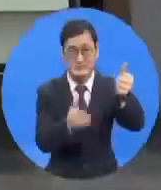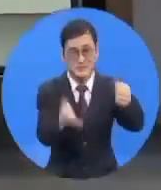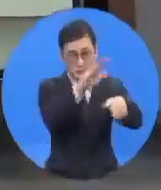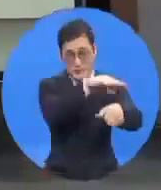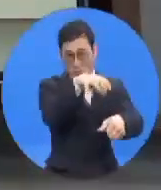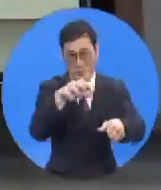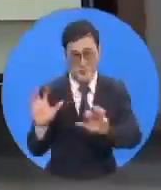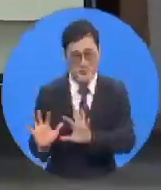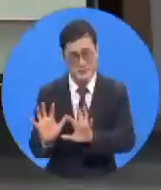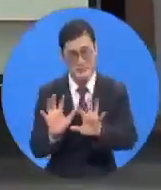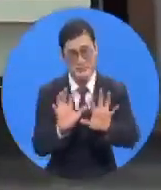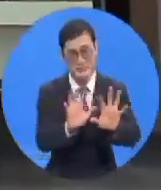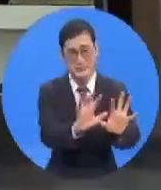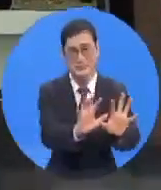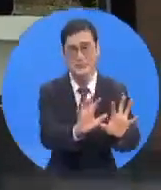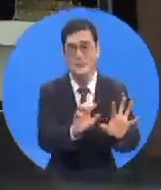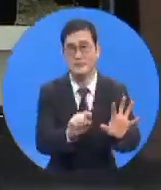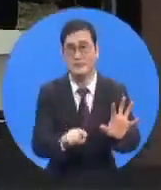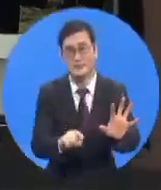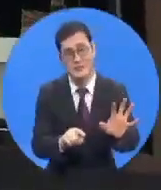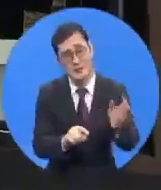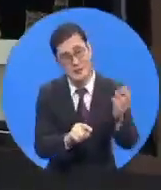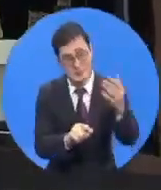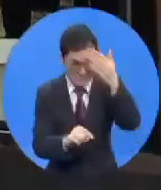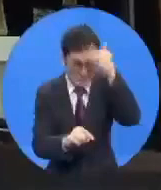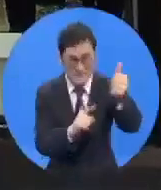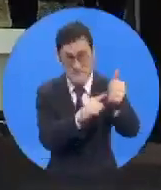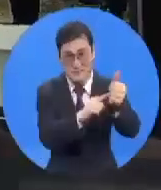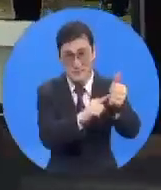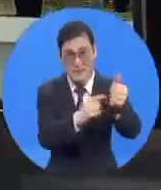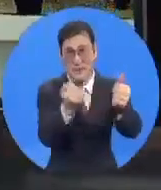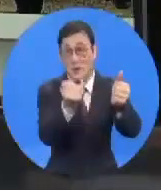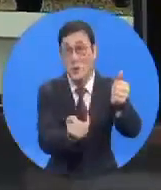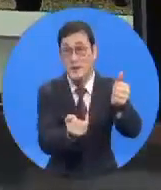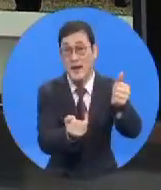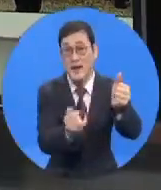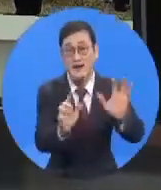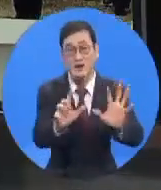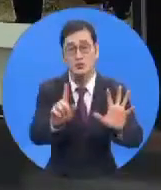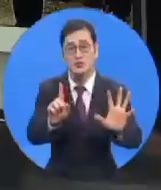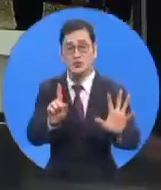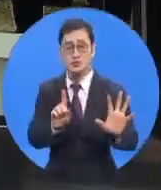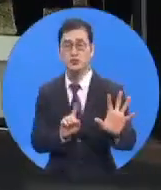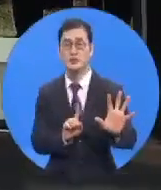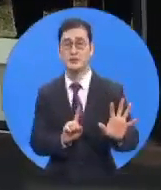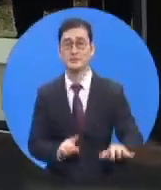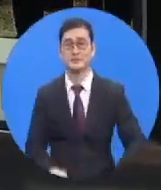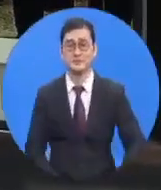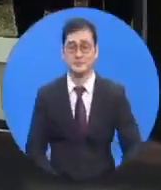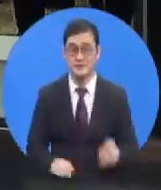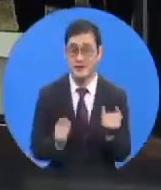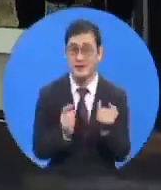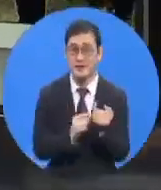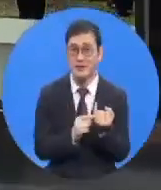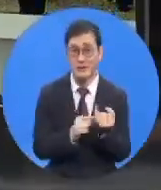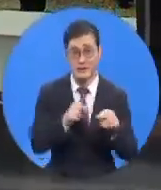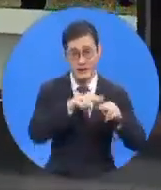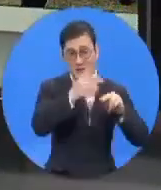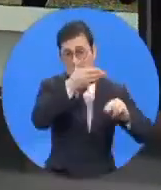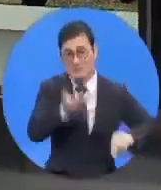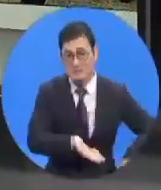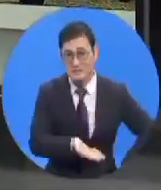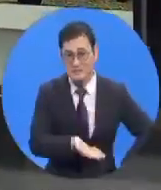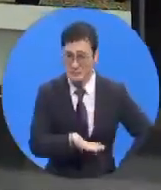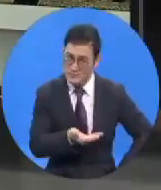탈락하면서 강등된 것 아니냐 이런 얘기가 나오고 있는데 김여정 부부장 어제는 우리 군당국을 향해서 기괴한